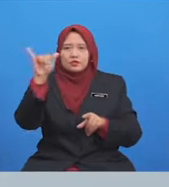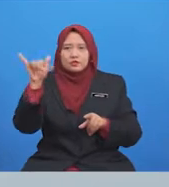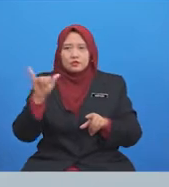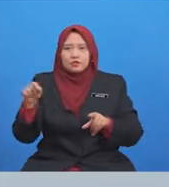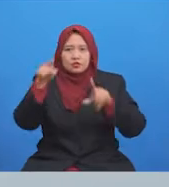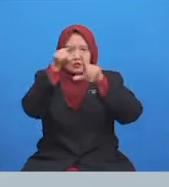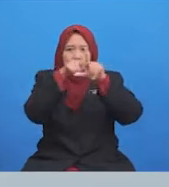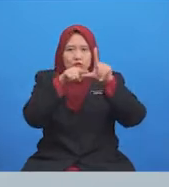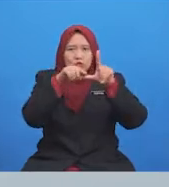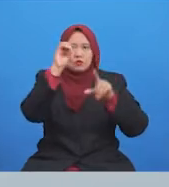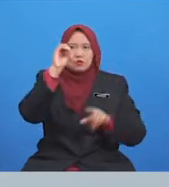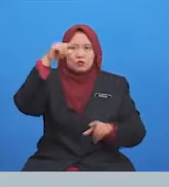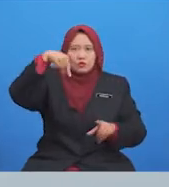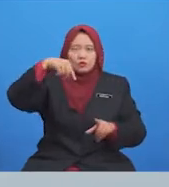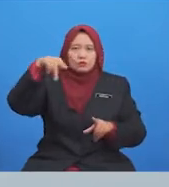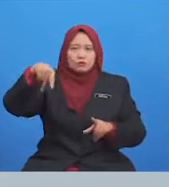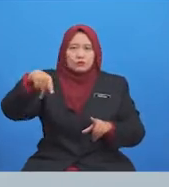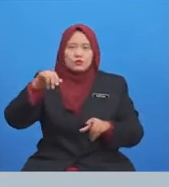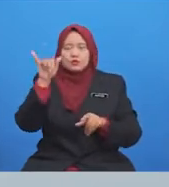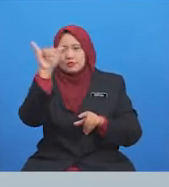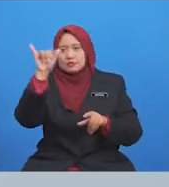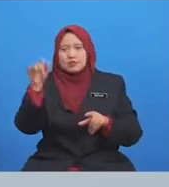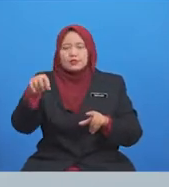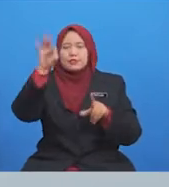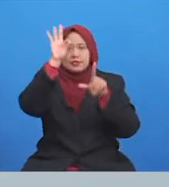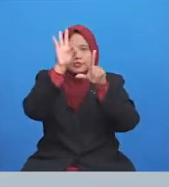nilai 90 darjah.